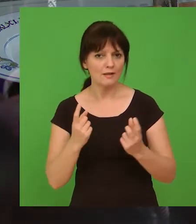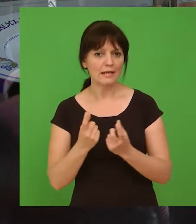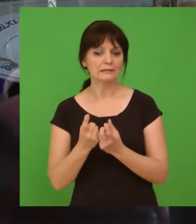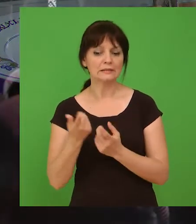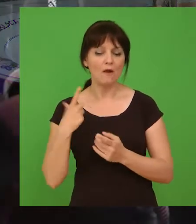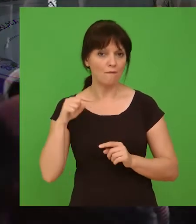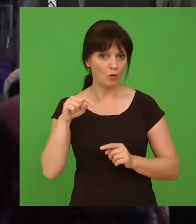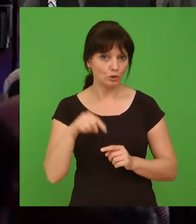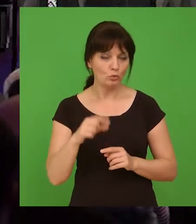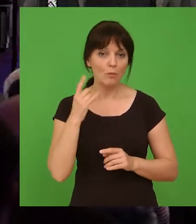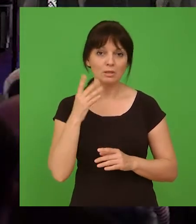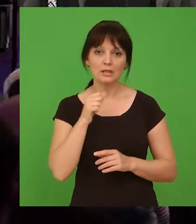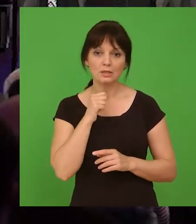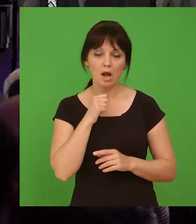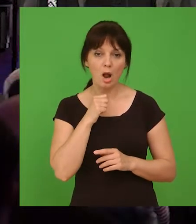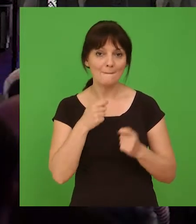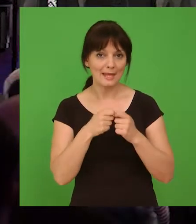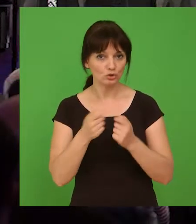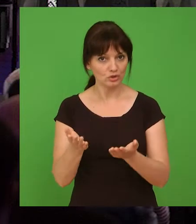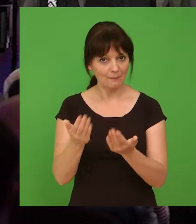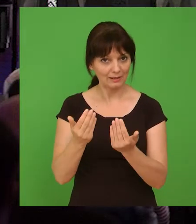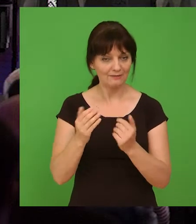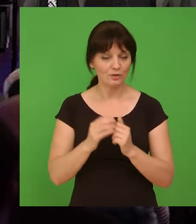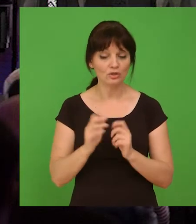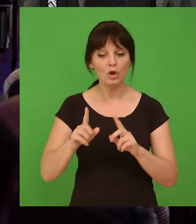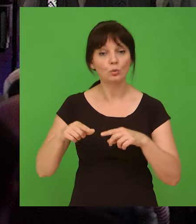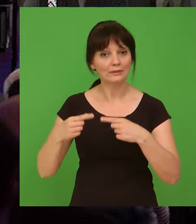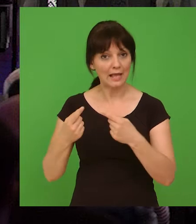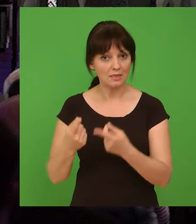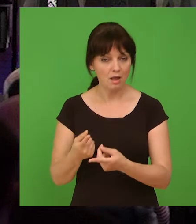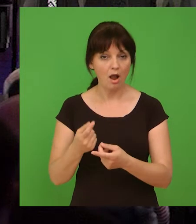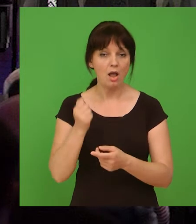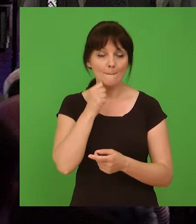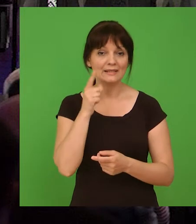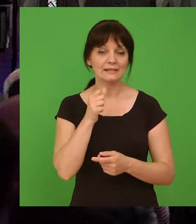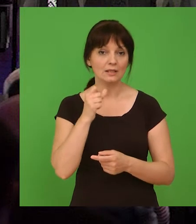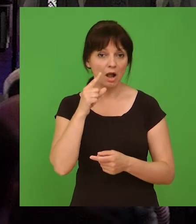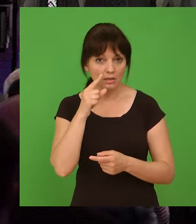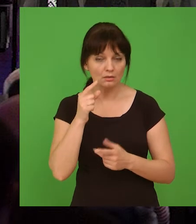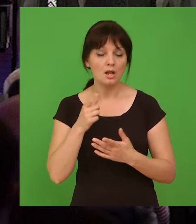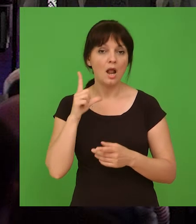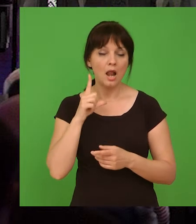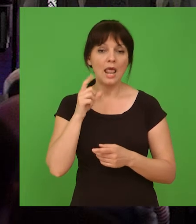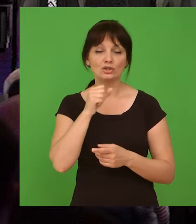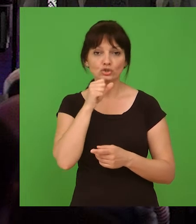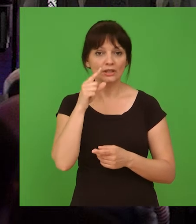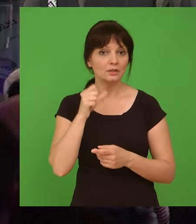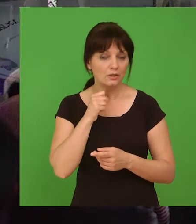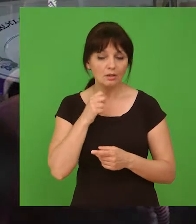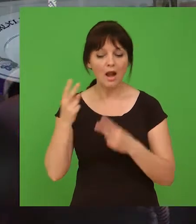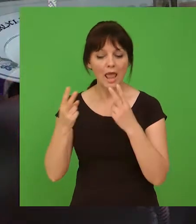részt a Billy Graham Társaság meghívására, és ezt követően pedig Michiganbe, Lansingbe látogattunk,